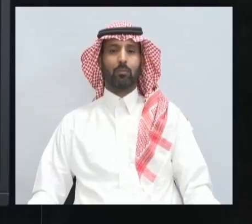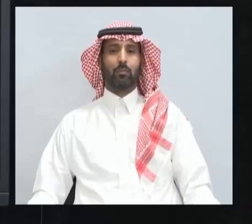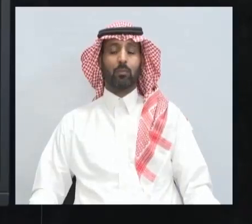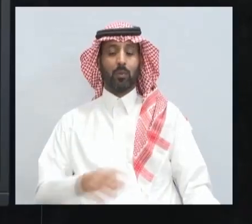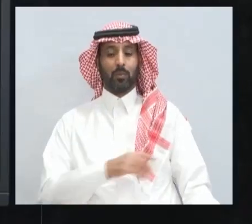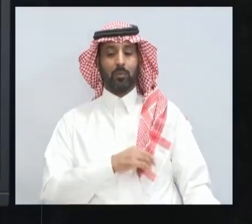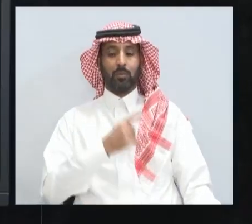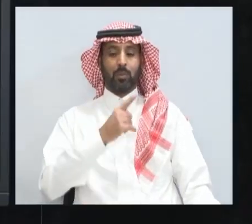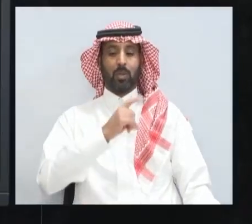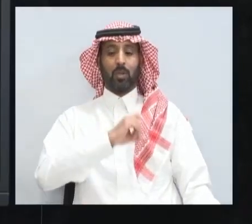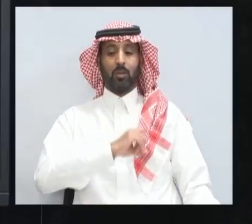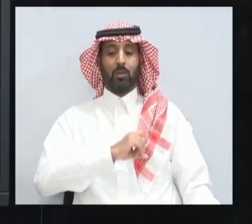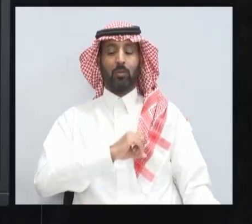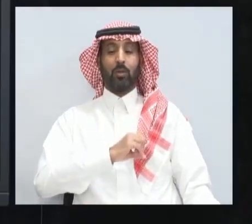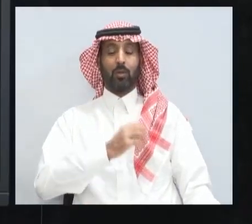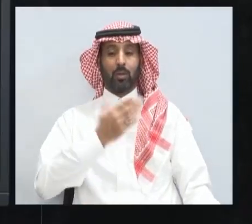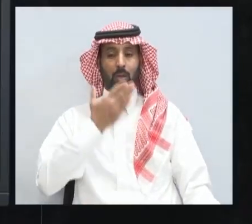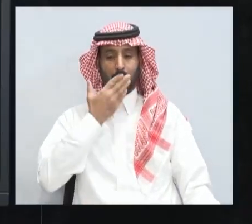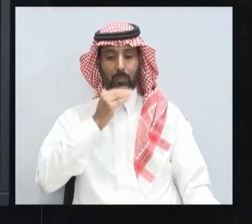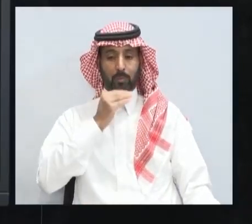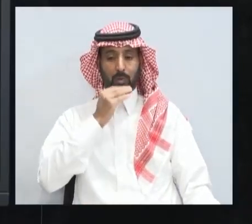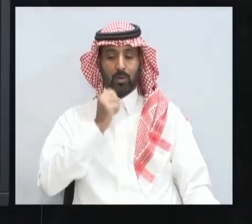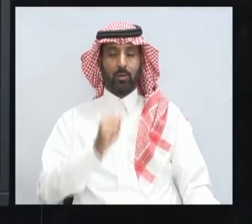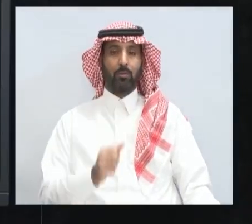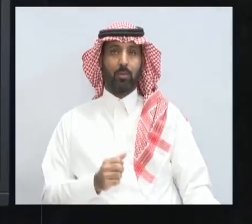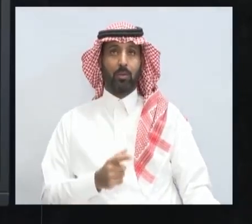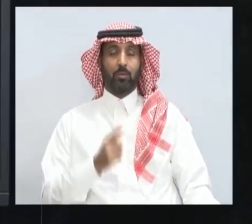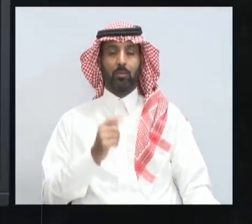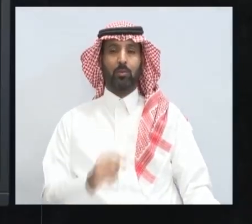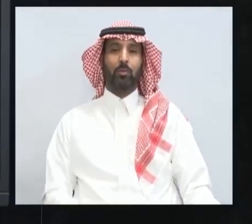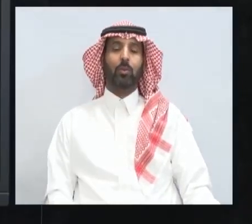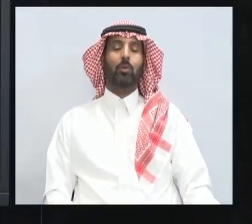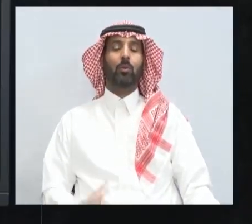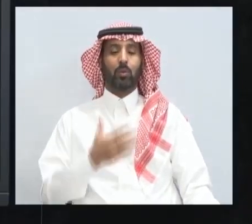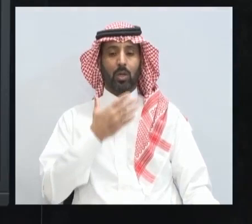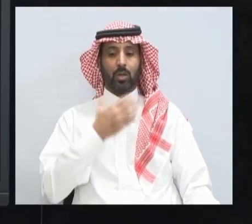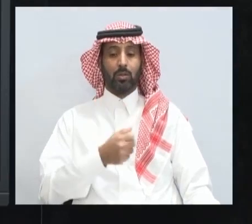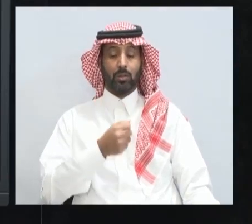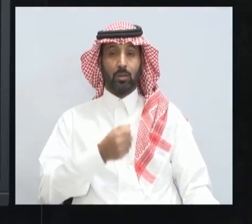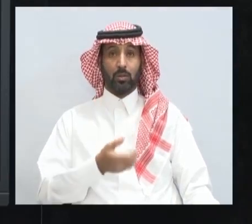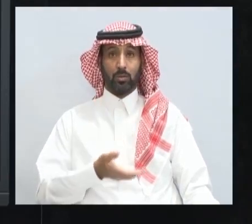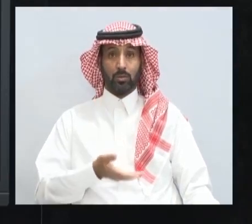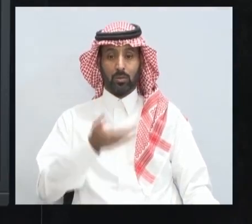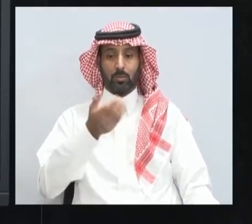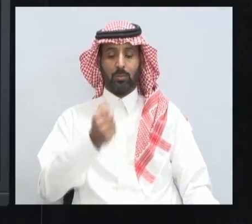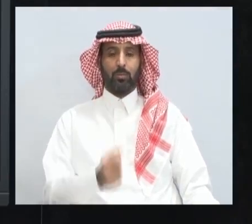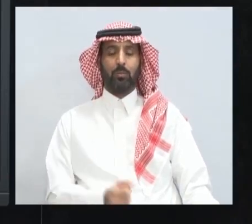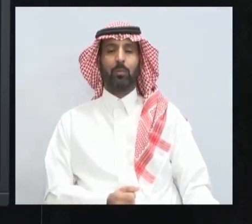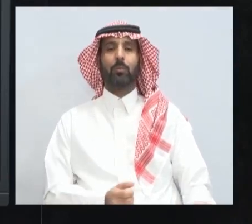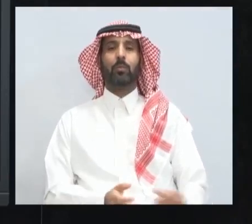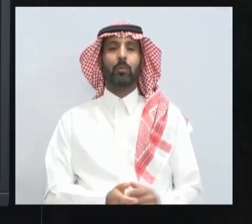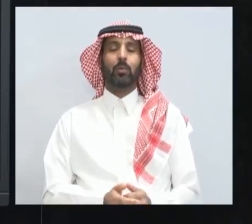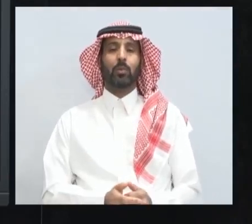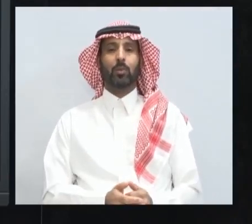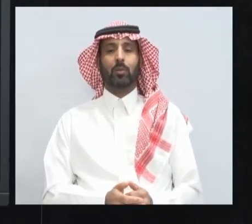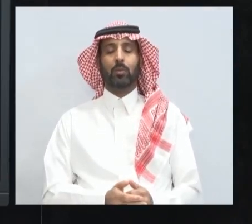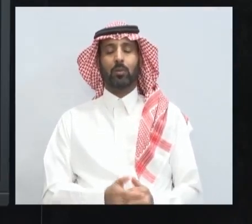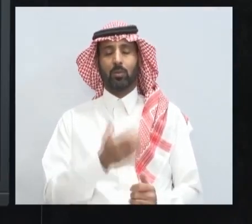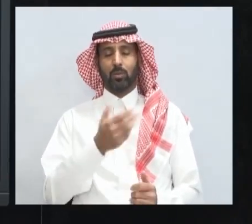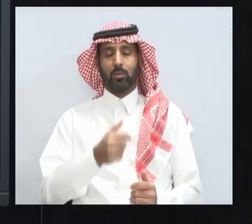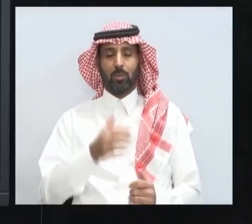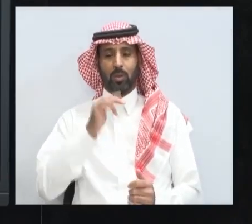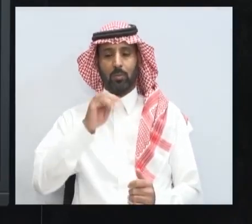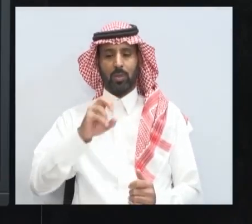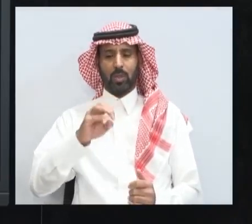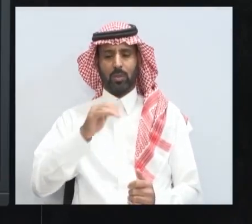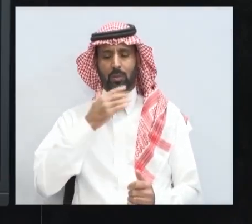بسم الله الرحمن الرحيم الحمد لله رب العالمين والصلاه والسلام على اشرف الانبياء والمرسلين نبينا محمد عليه وعلى اله